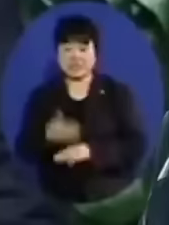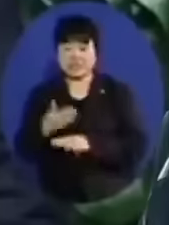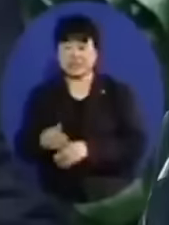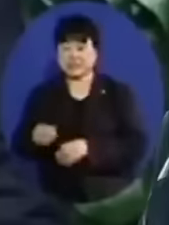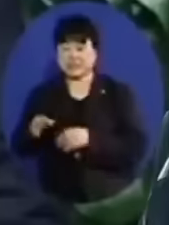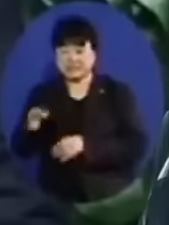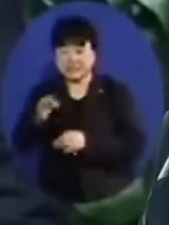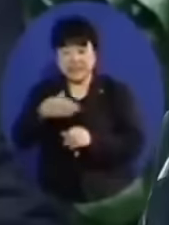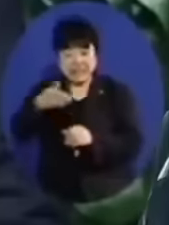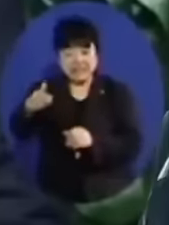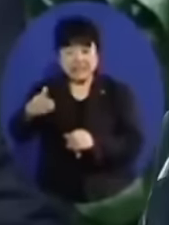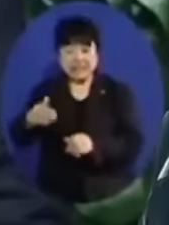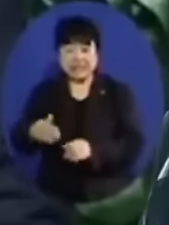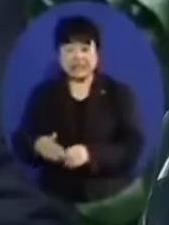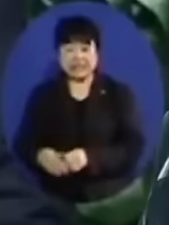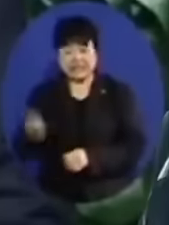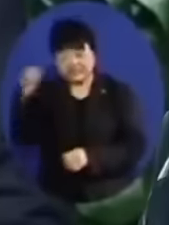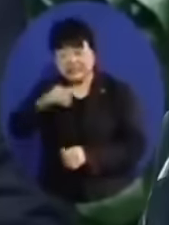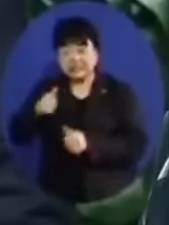가니까 그름지고 따라간다고.